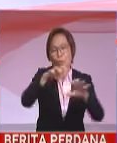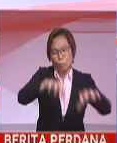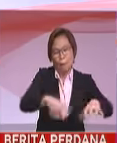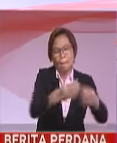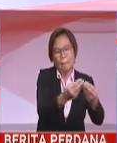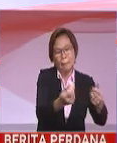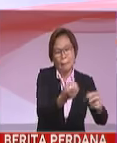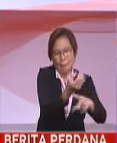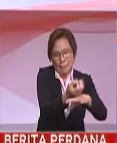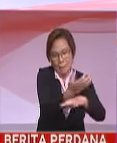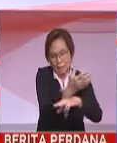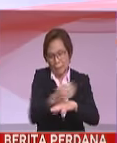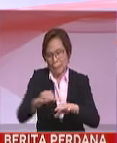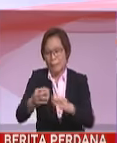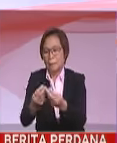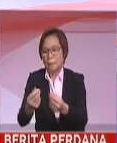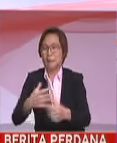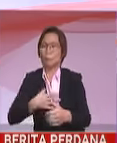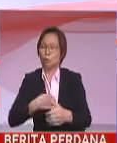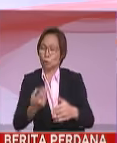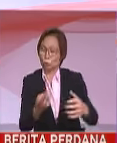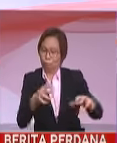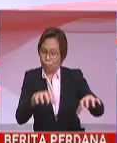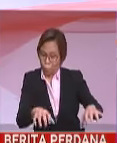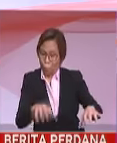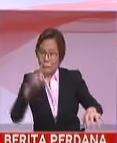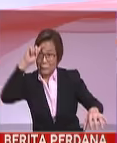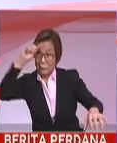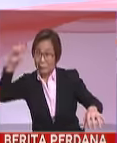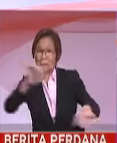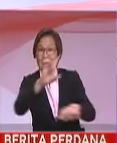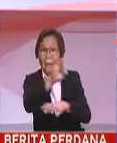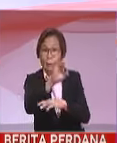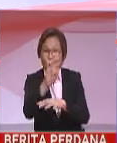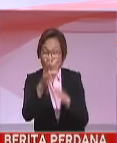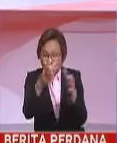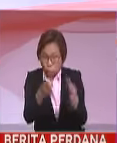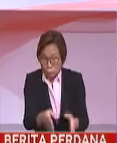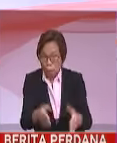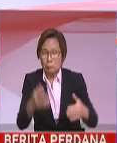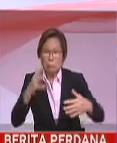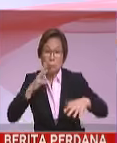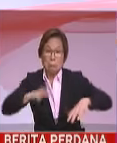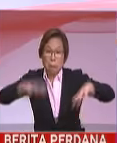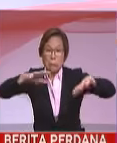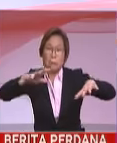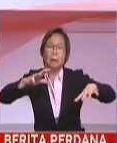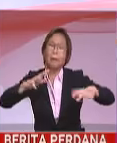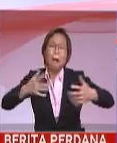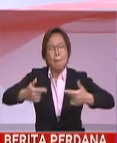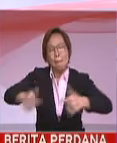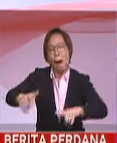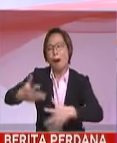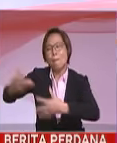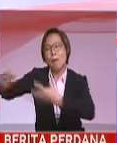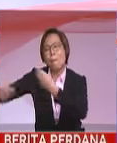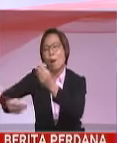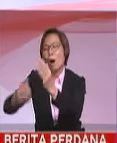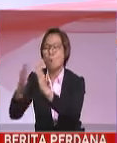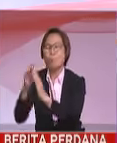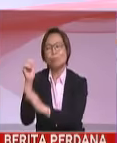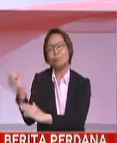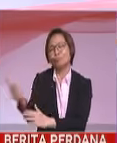Pasir Mas dan Pasir Putih. Manakala di Terengganu, 87 penduduk terjejas banjir telah dibenarkan pulang ke